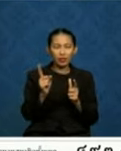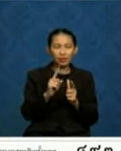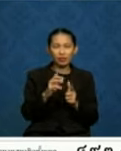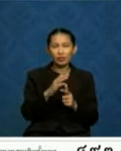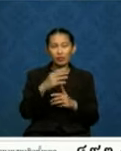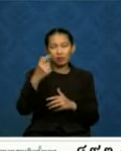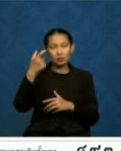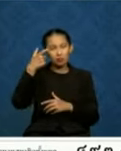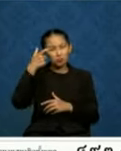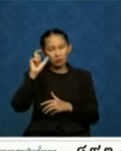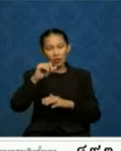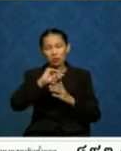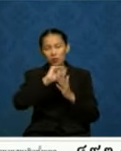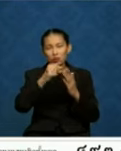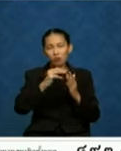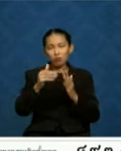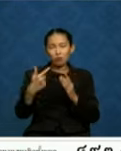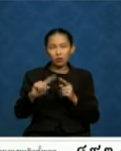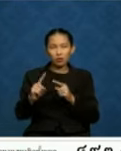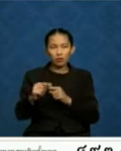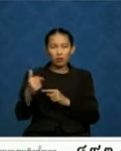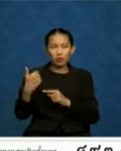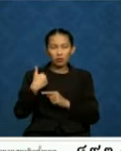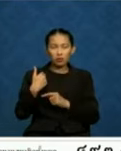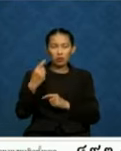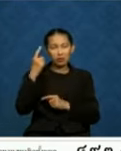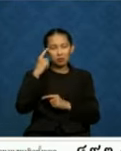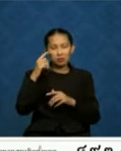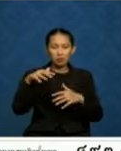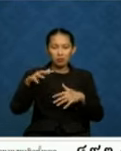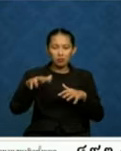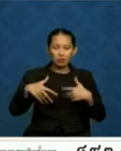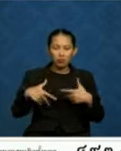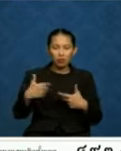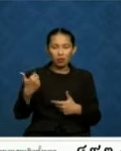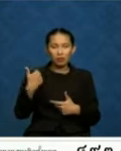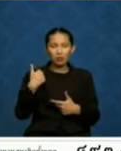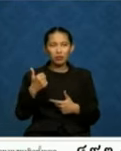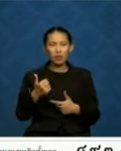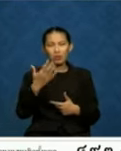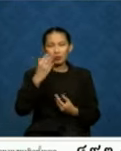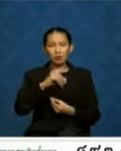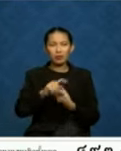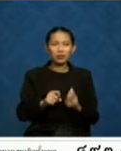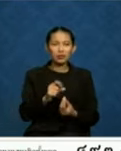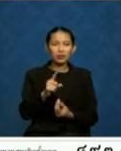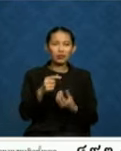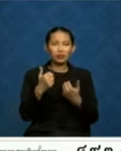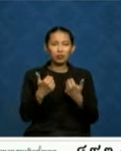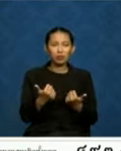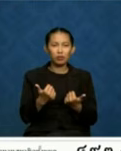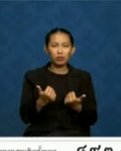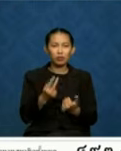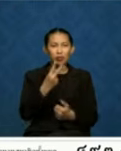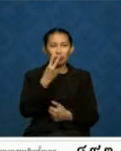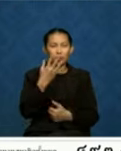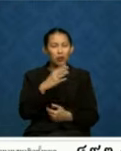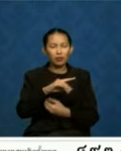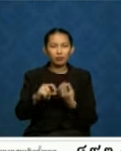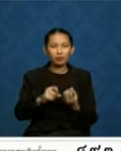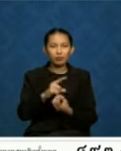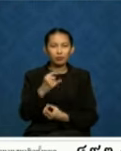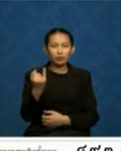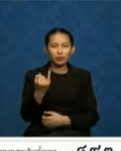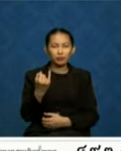ามต่างจังหวัดนะครับจะได้ลืมตาอ้าปากได้ในช่วงที่เศรษฐกิจช่วงนี้ครับถือว่าเป็นเศรษฐกิจซบเซา